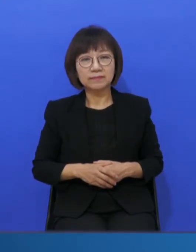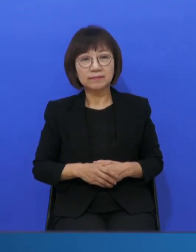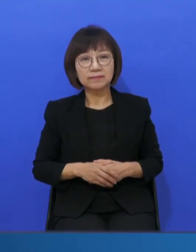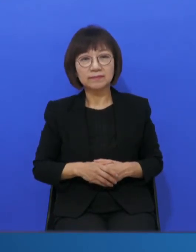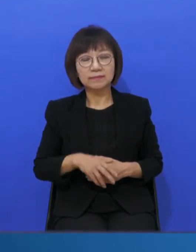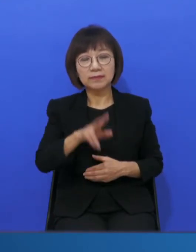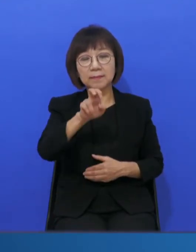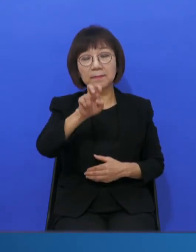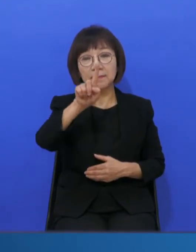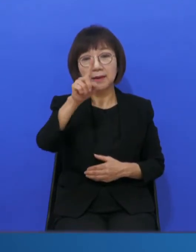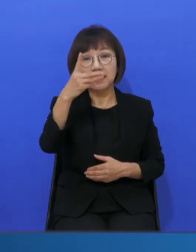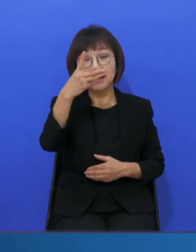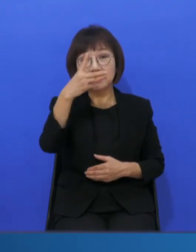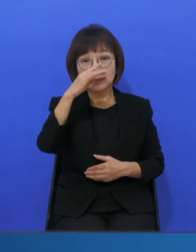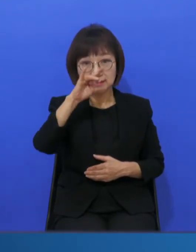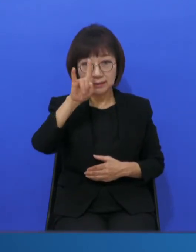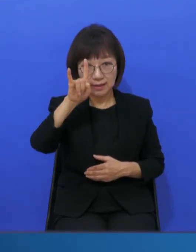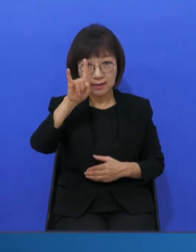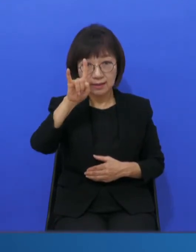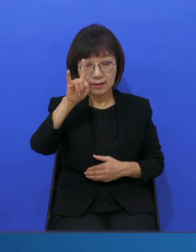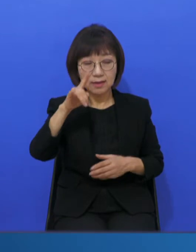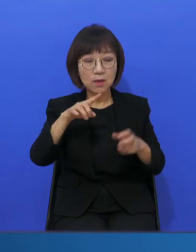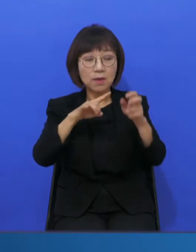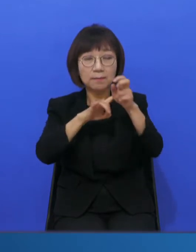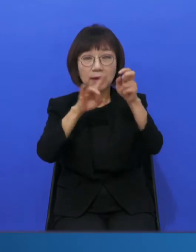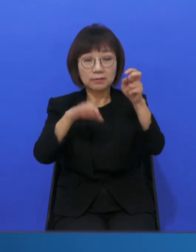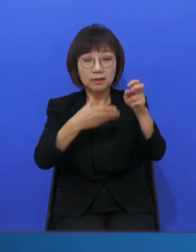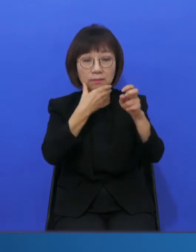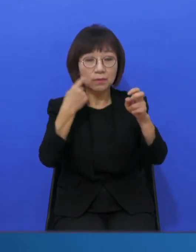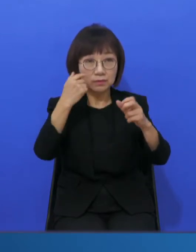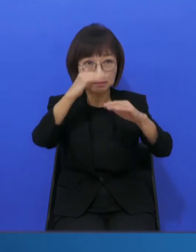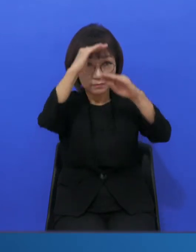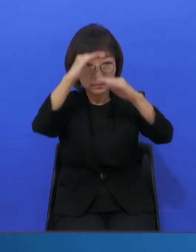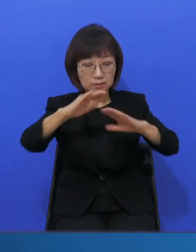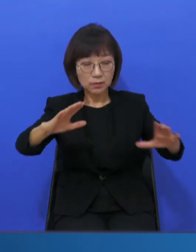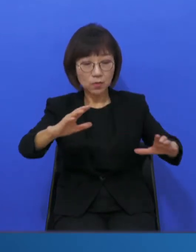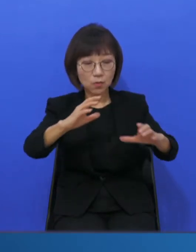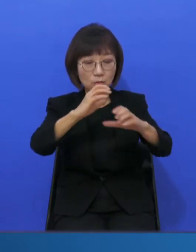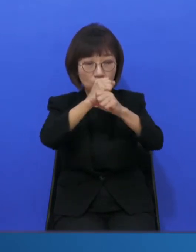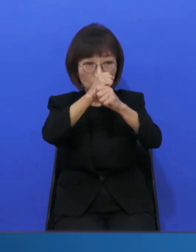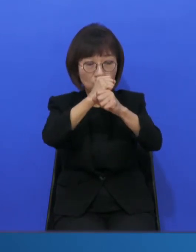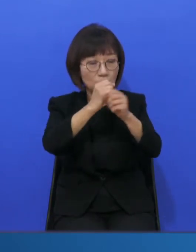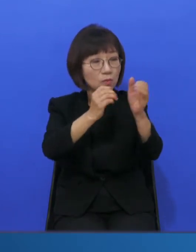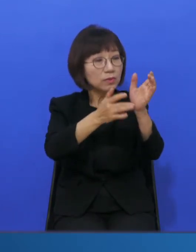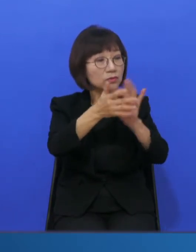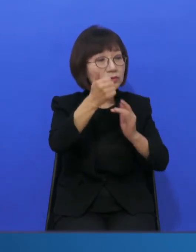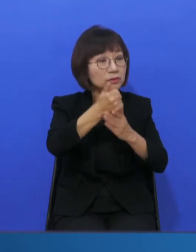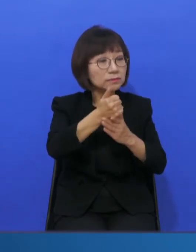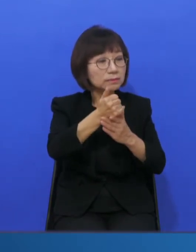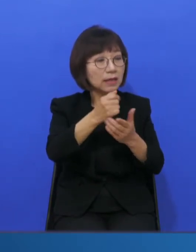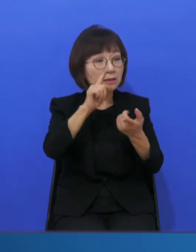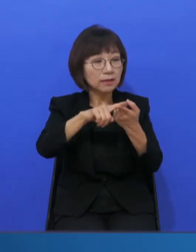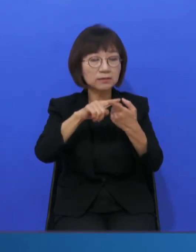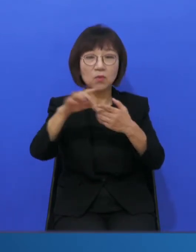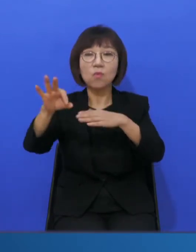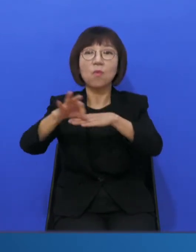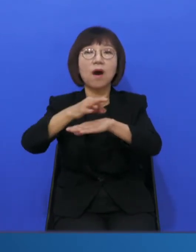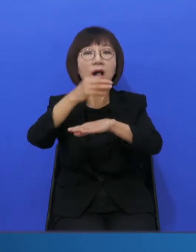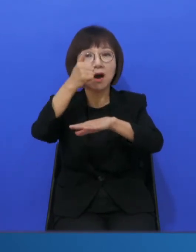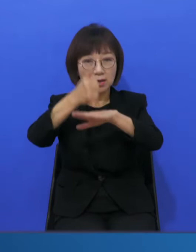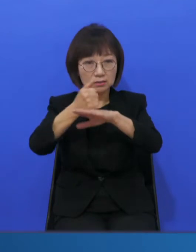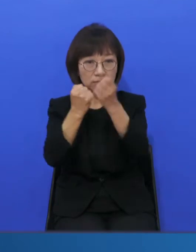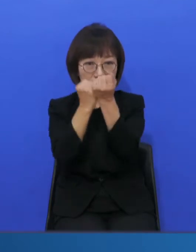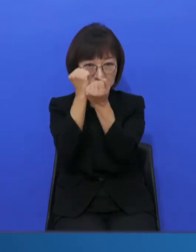마태복음은 예수님을 왕으로 설명한 겁니다. 왕의 메시지입니다. And so the book of Matthew explains Jesus as the 전 king. 로마에게